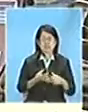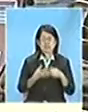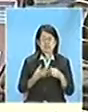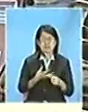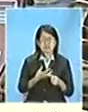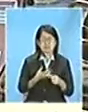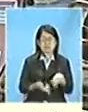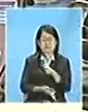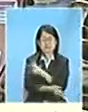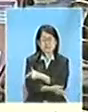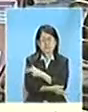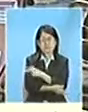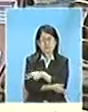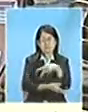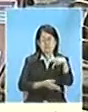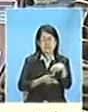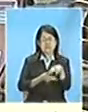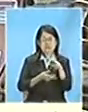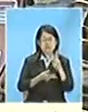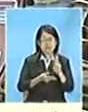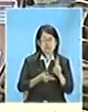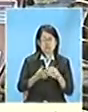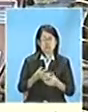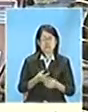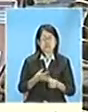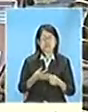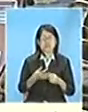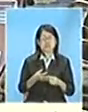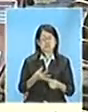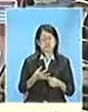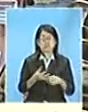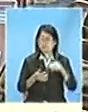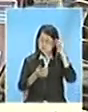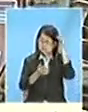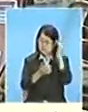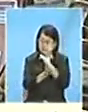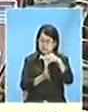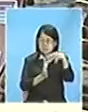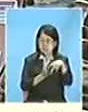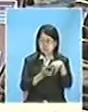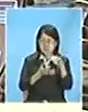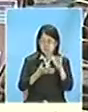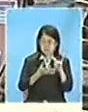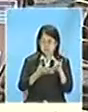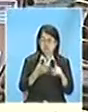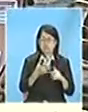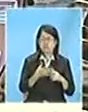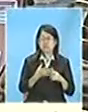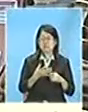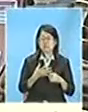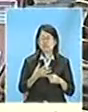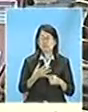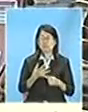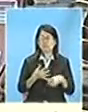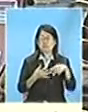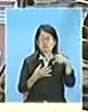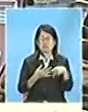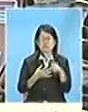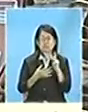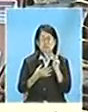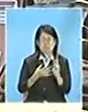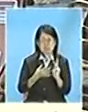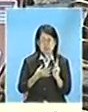สดาจารย์พรพันธ์บุญรัตพันธ์พันตำรวจเอกพายัพทองชื่นนางพิกุลแก้วไ